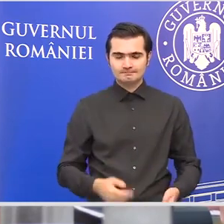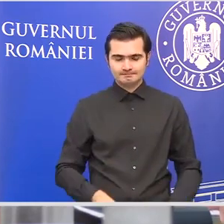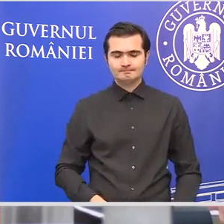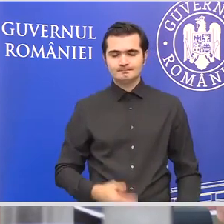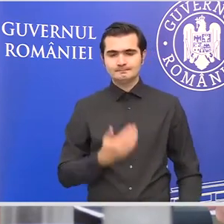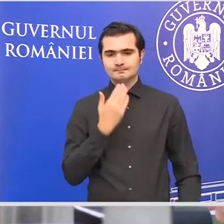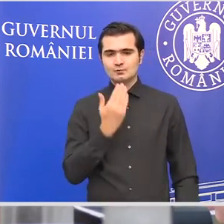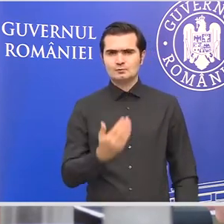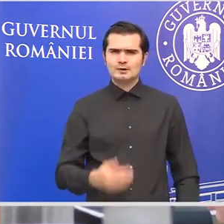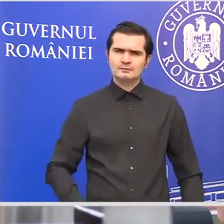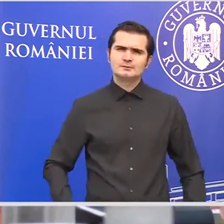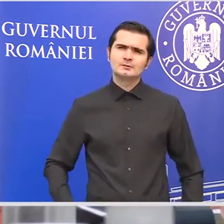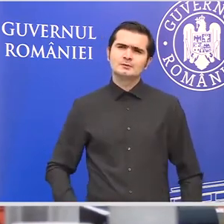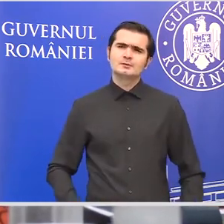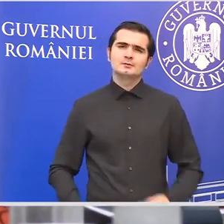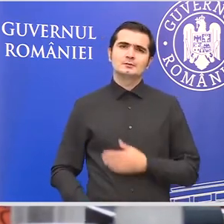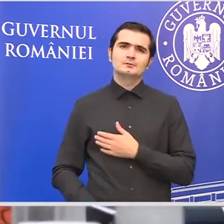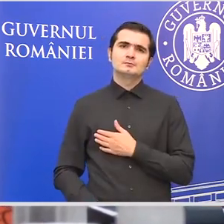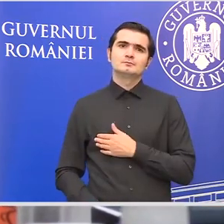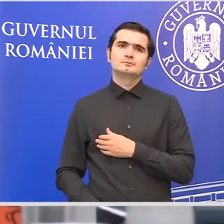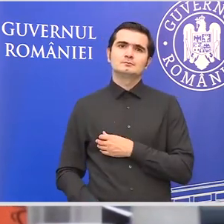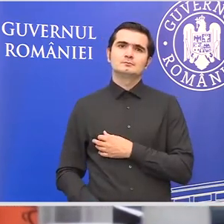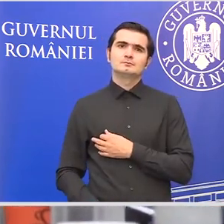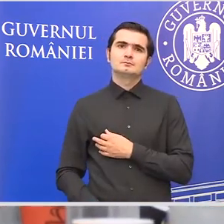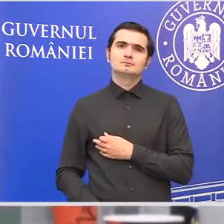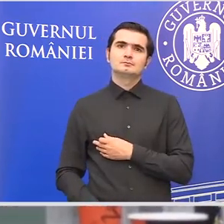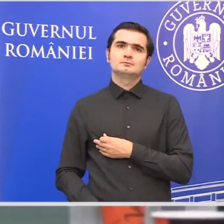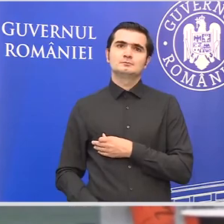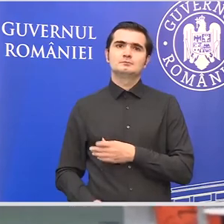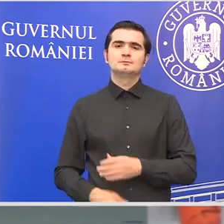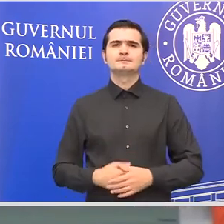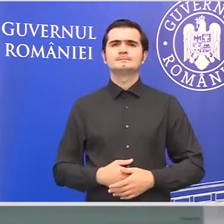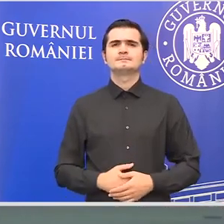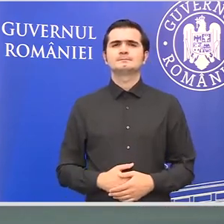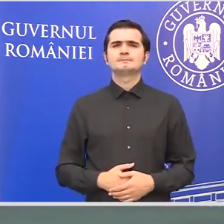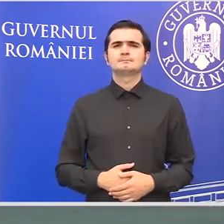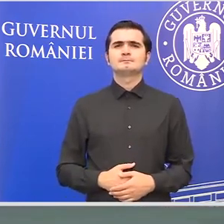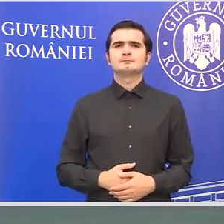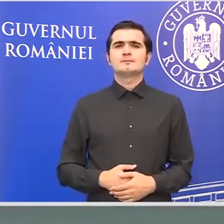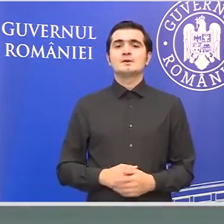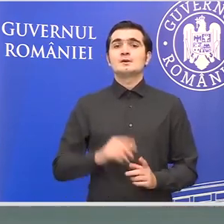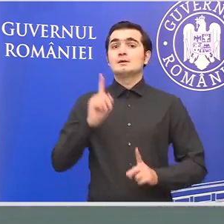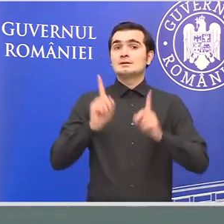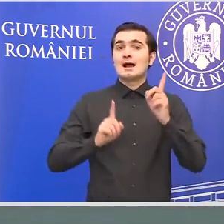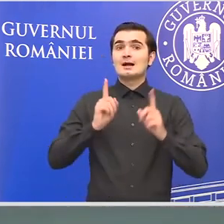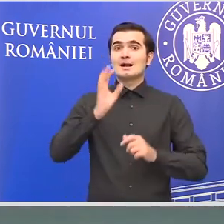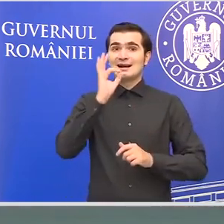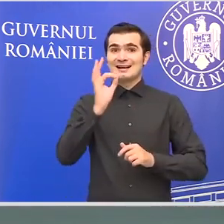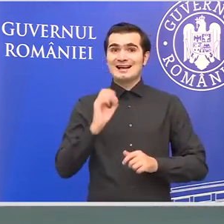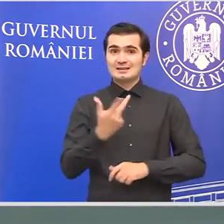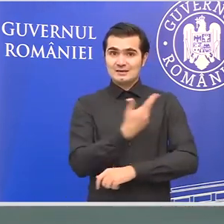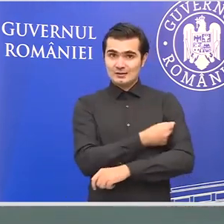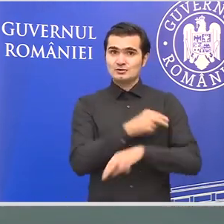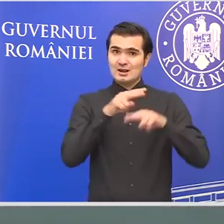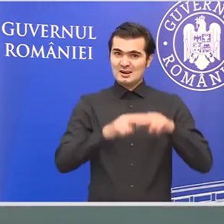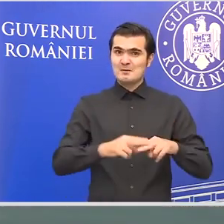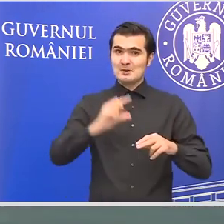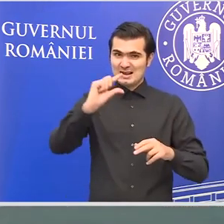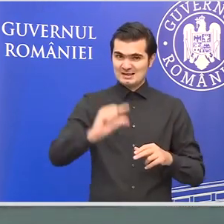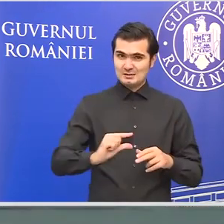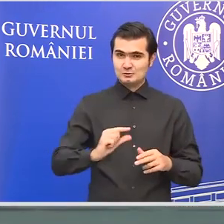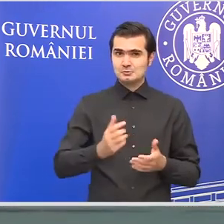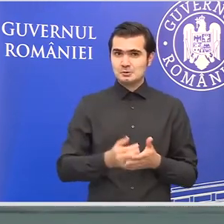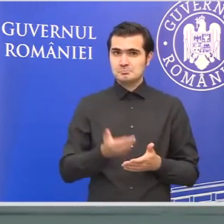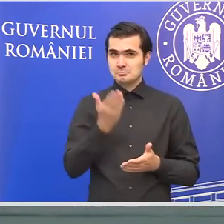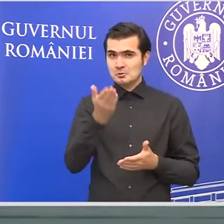Mulțumesc! Iasmin Ardelean, știrile Canal D. Dacă totuși rata de vaccinare rămâne scăzută, considerați că